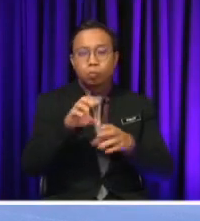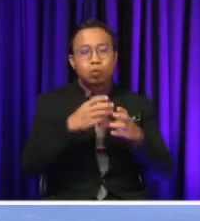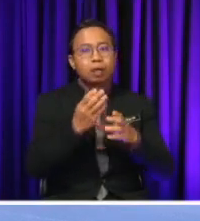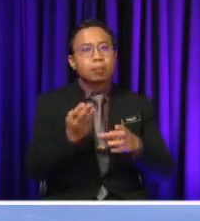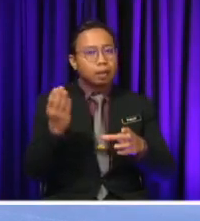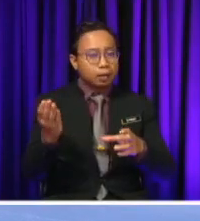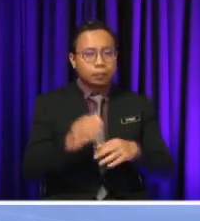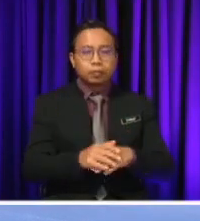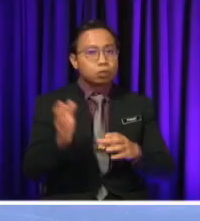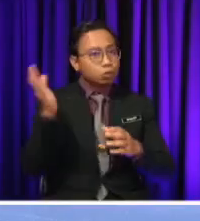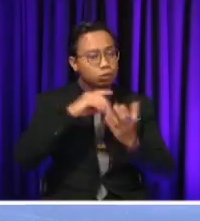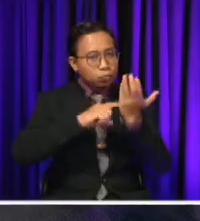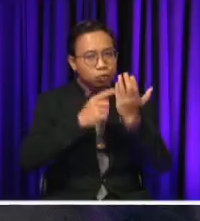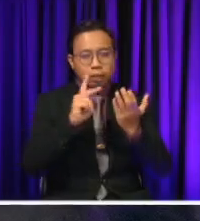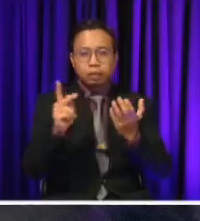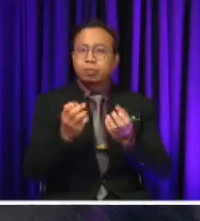siapkan